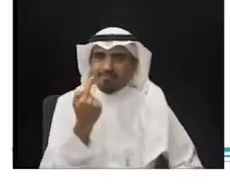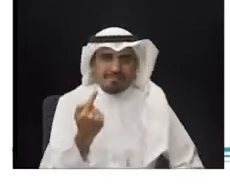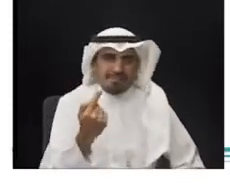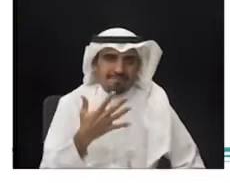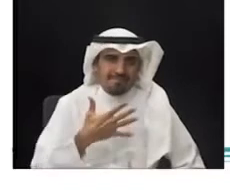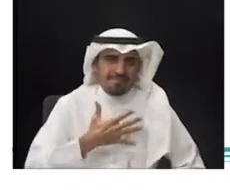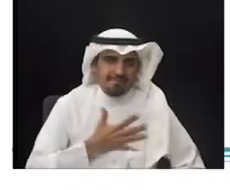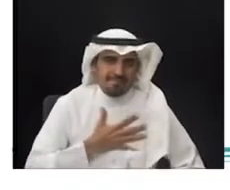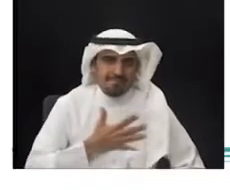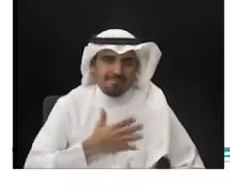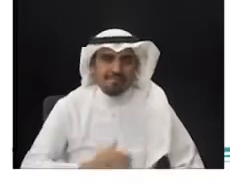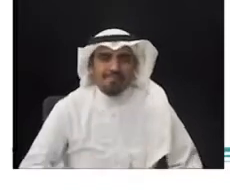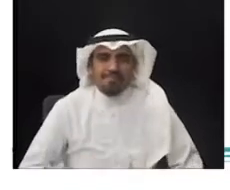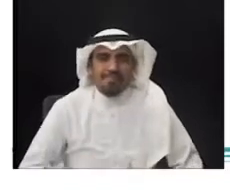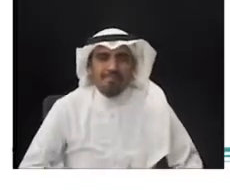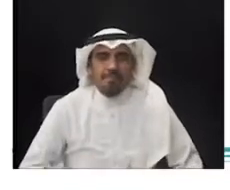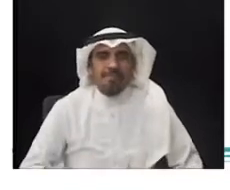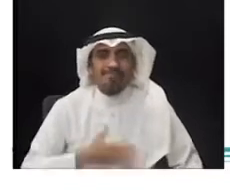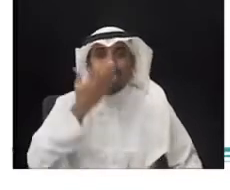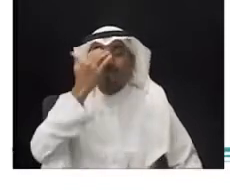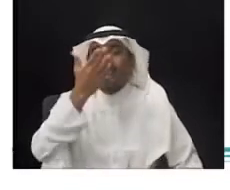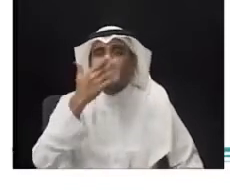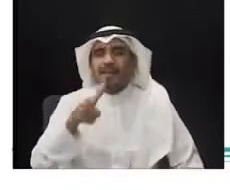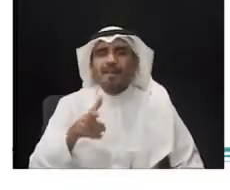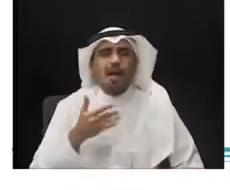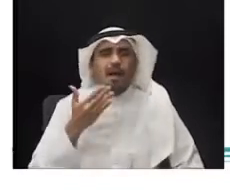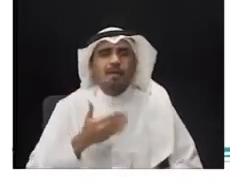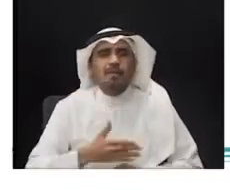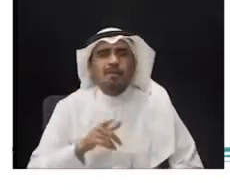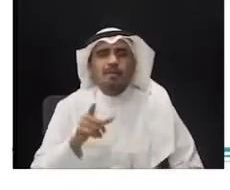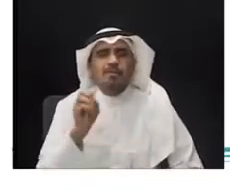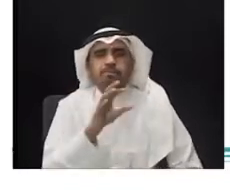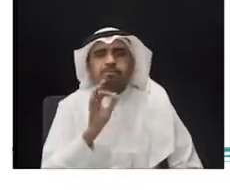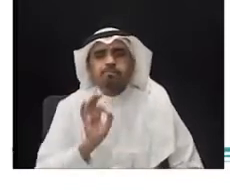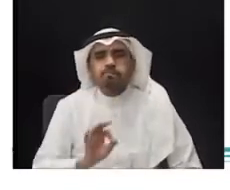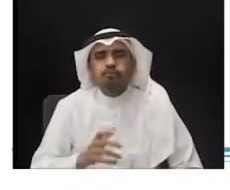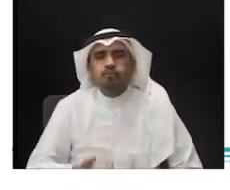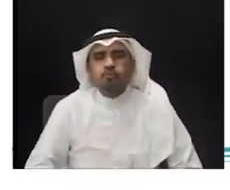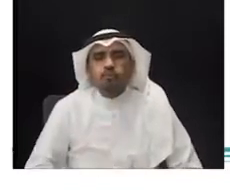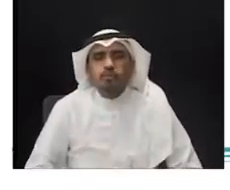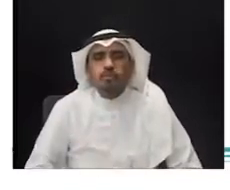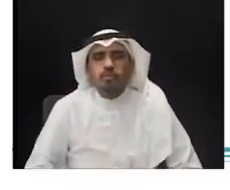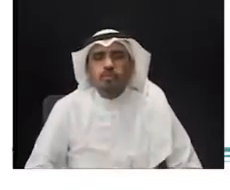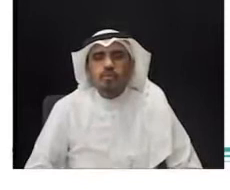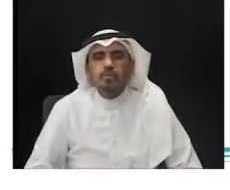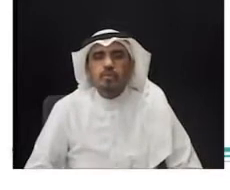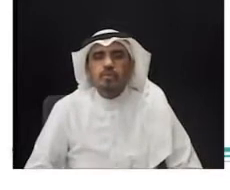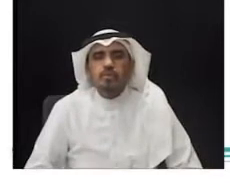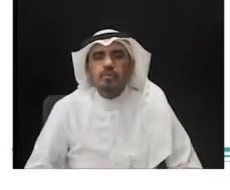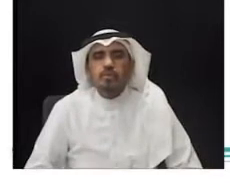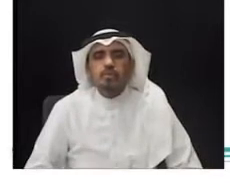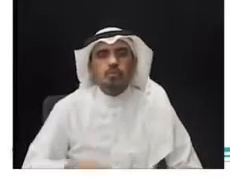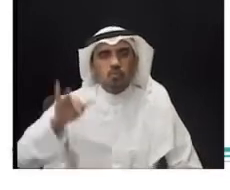عدم التمكن من فعل الشيء. والتهنئة ما الذي يناسبها؟